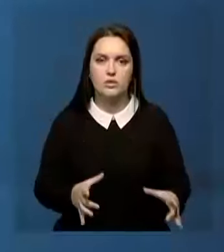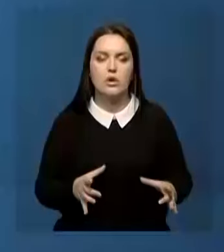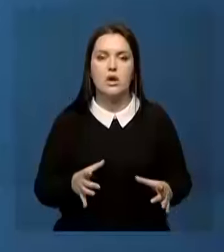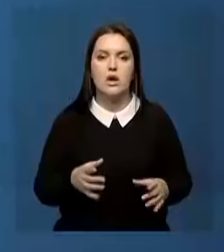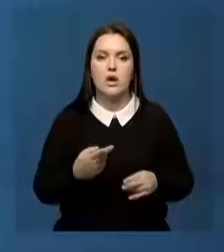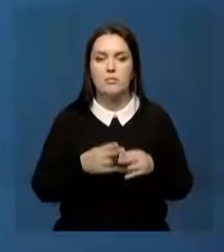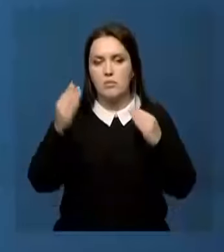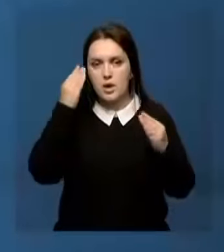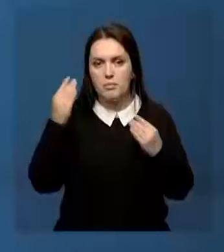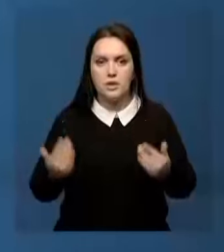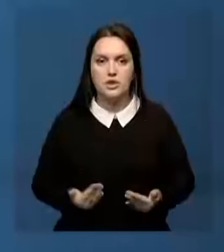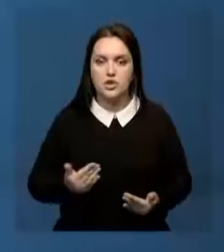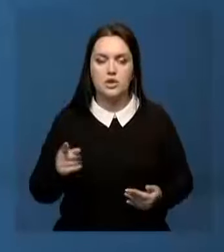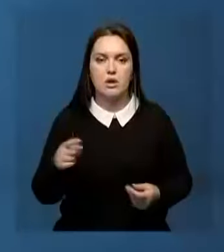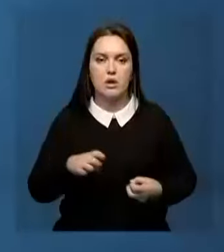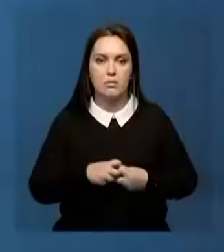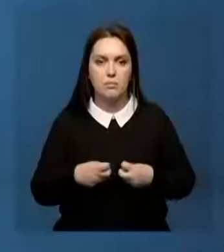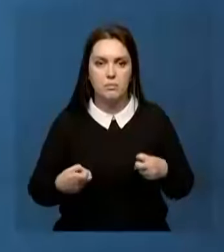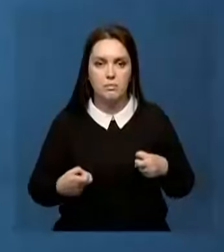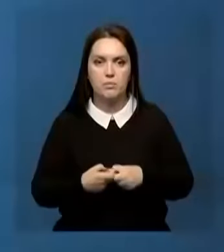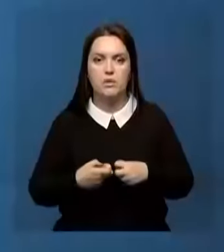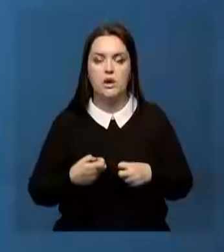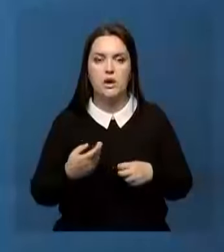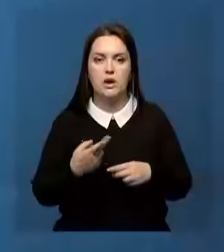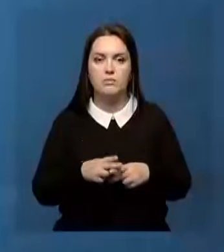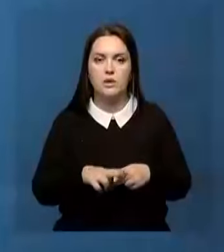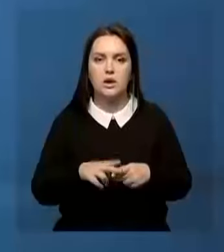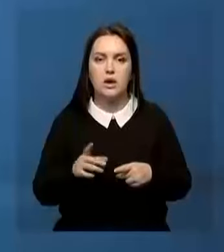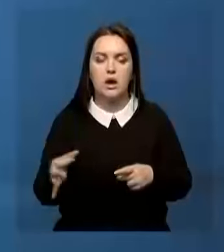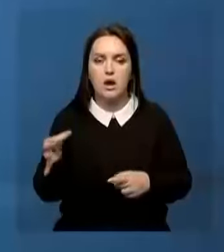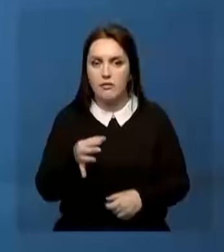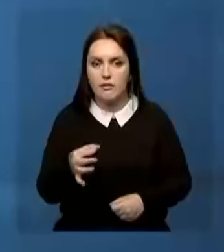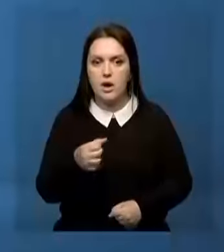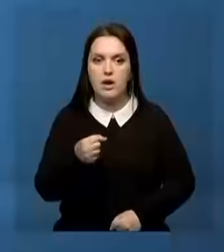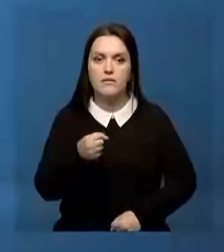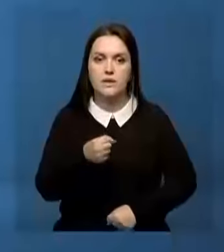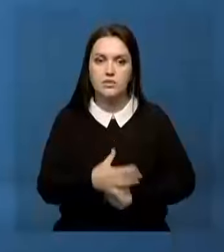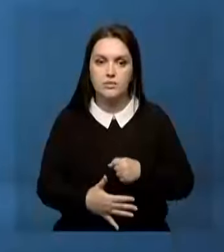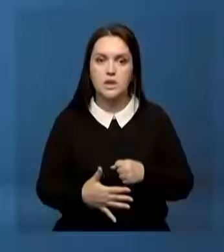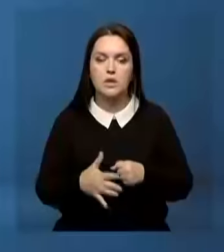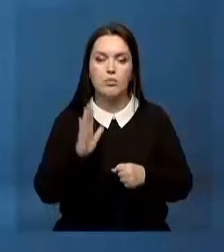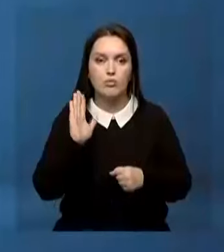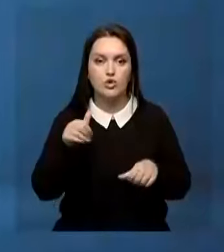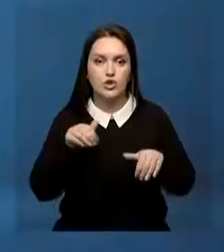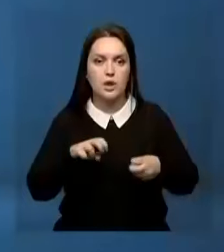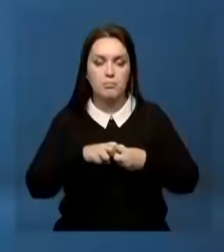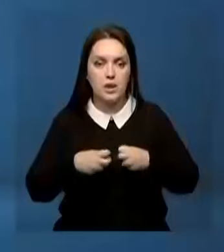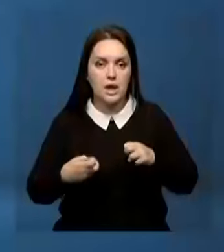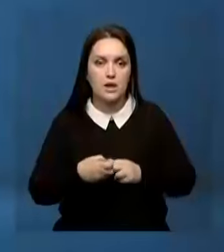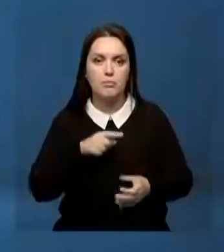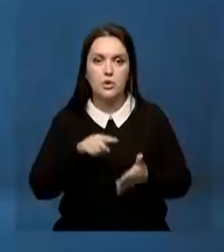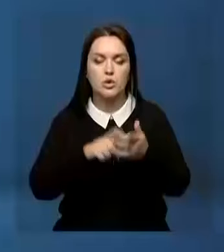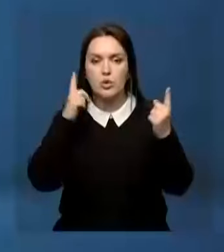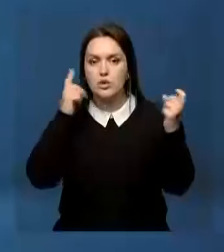глубокие лужи. Стихия, по мнению жителей, обнажает в очередной раз проблемы местной инфраструктуры. Как в областном центре намерены решать все